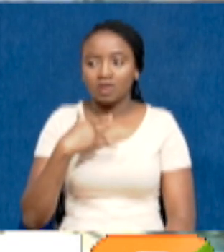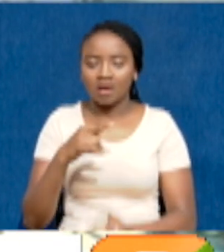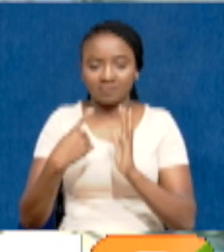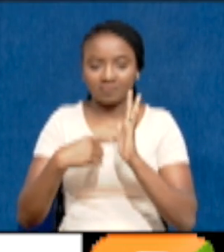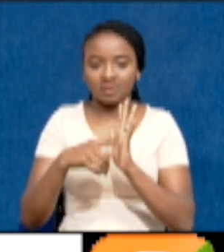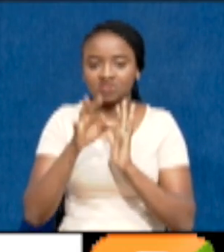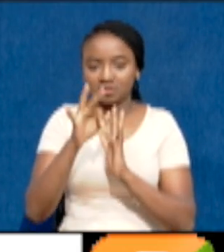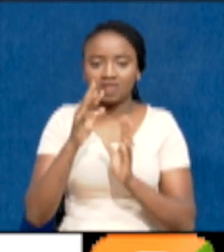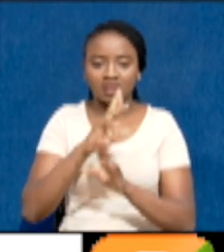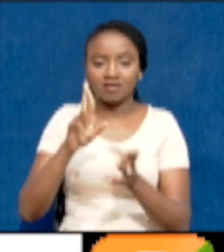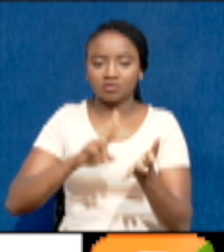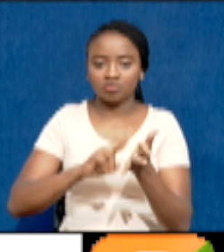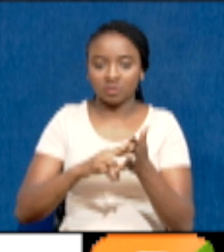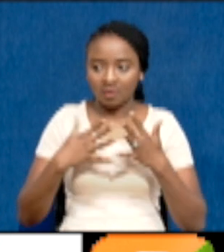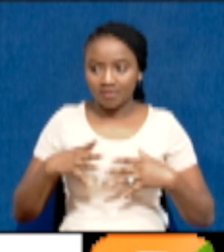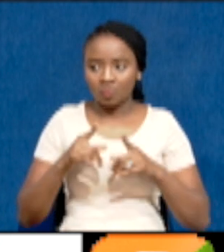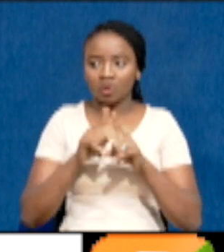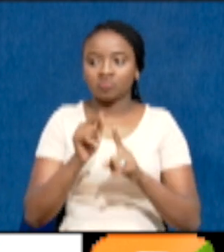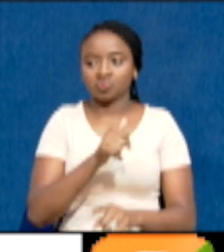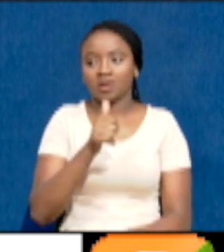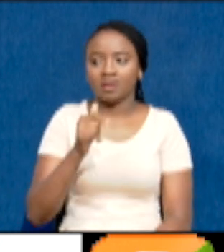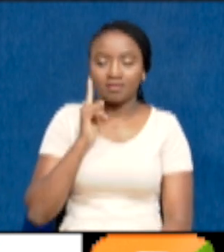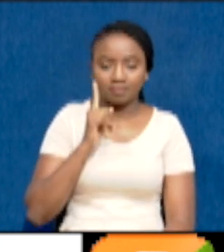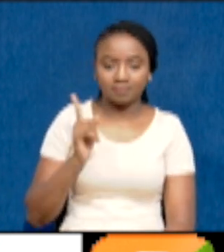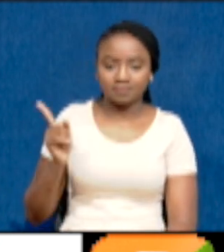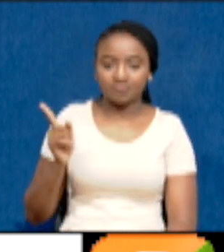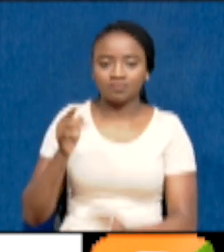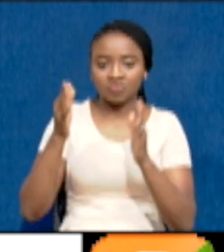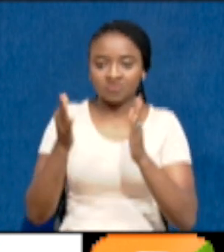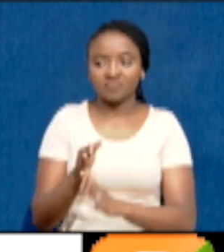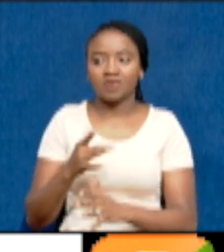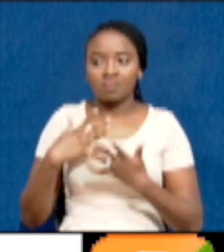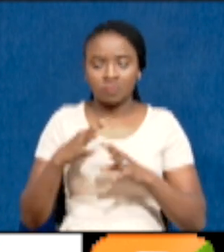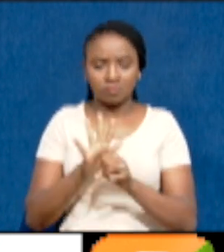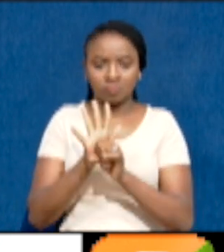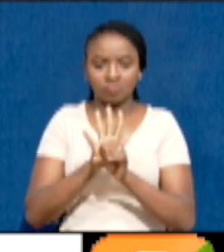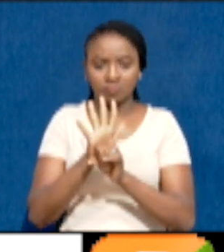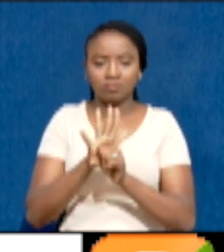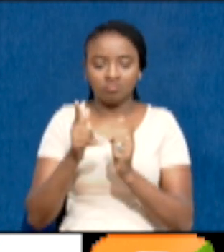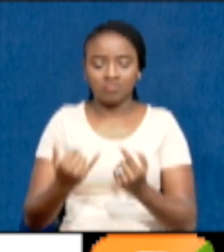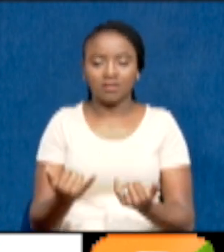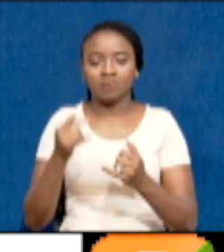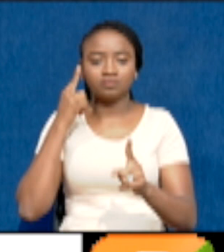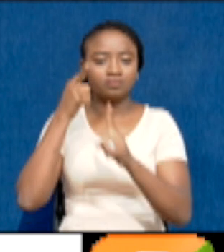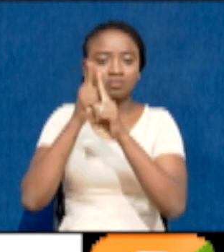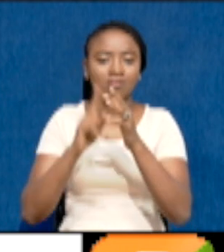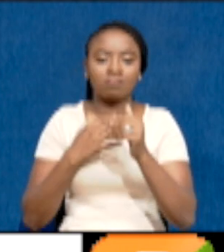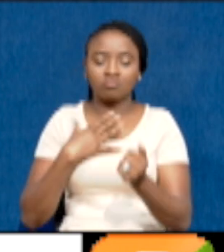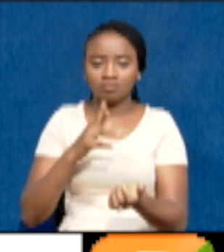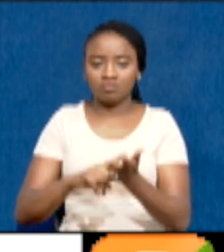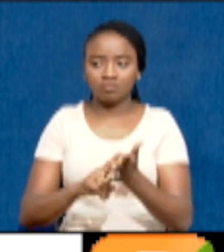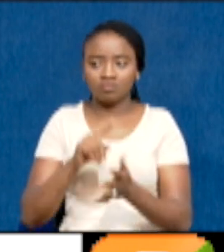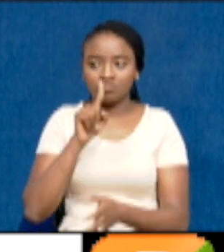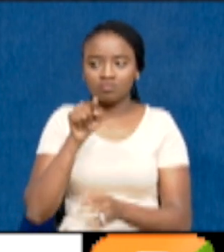Ufa lililo na jumla ya kaunti nyingi zaidi, idadi ya wapiga kura wapya wanaolengwa ni milioni